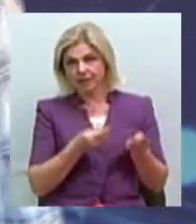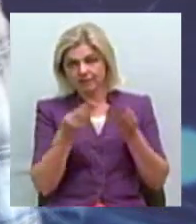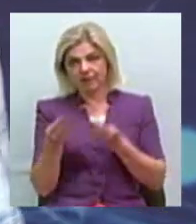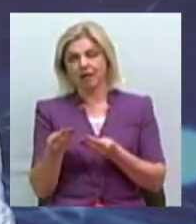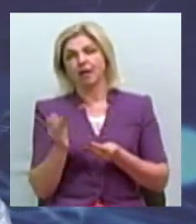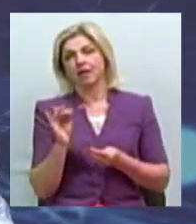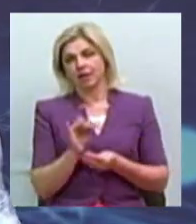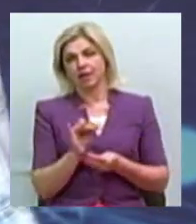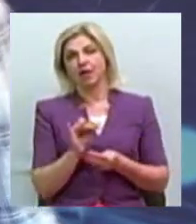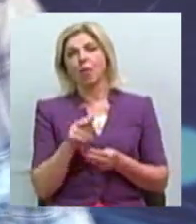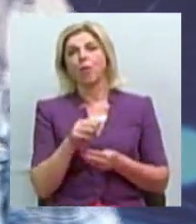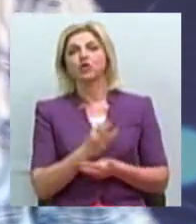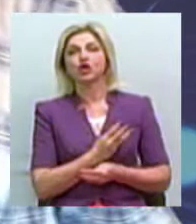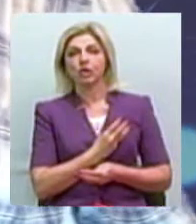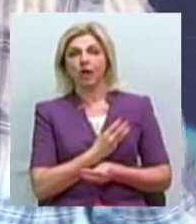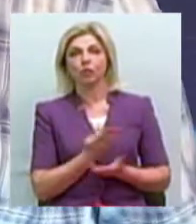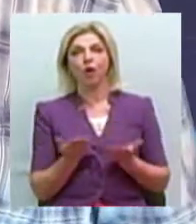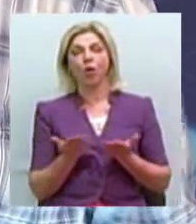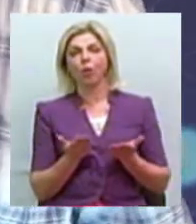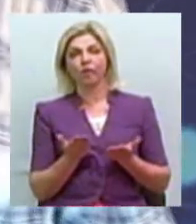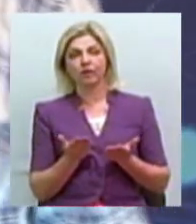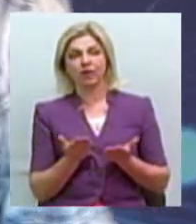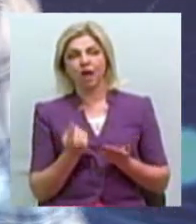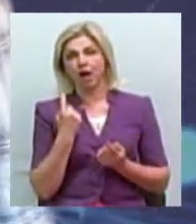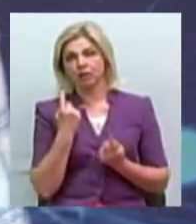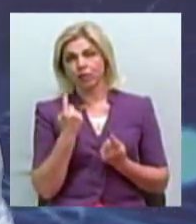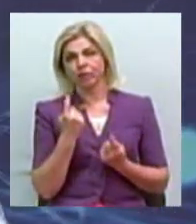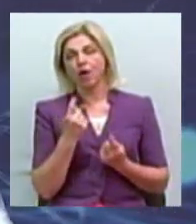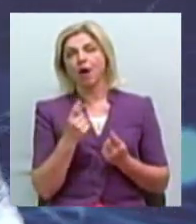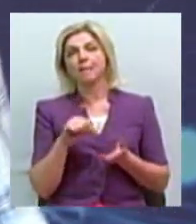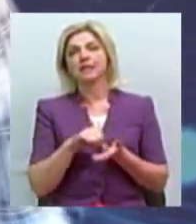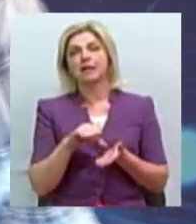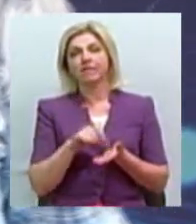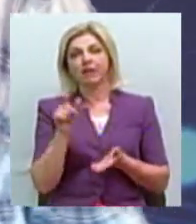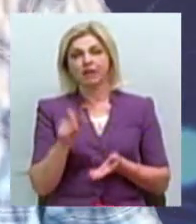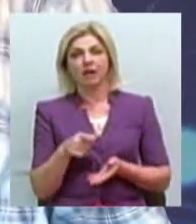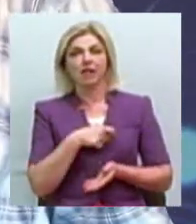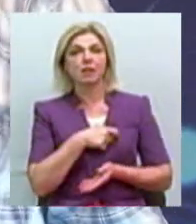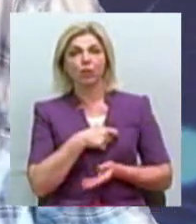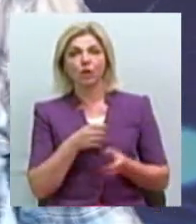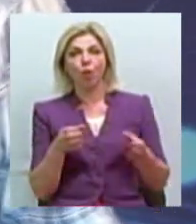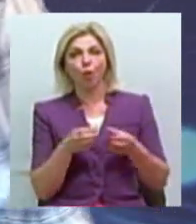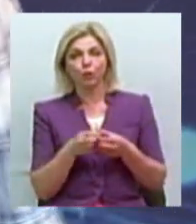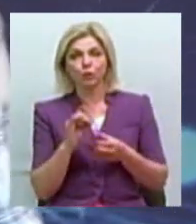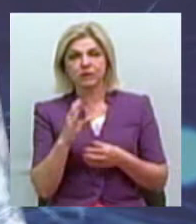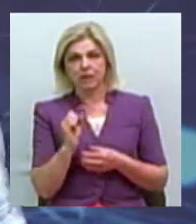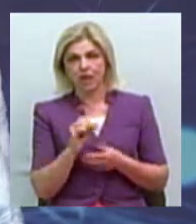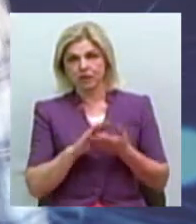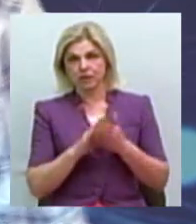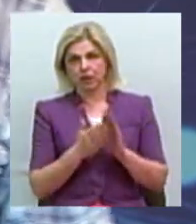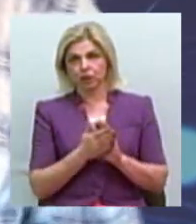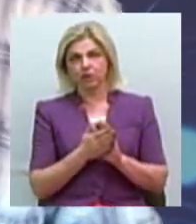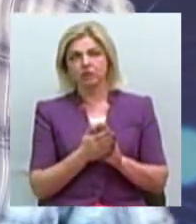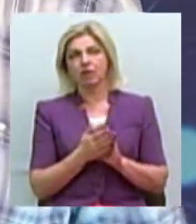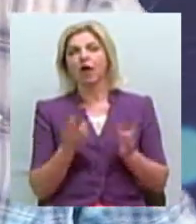так сказать, желанию какого-то одного там представителя депутатского корпуса ситуация, что нет,